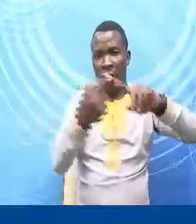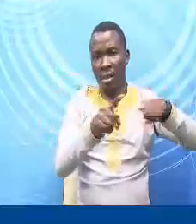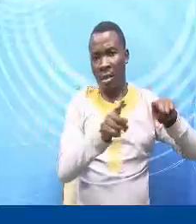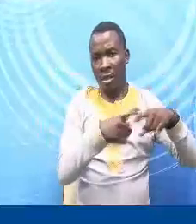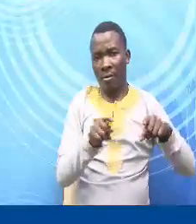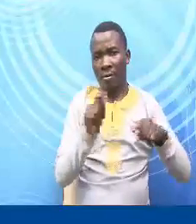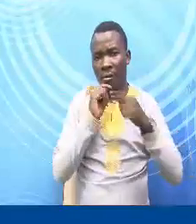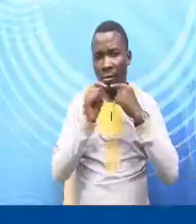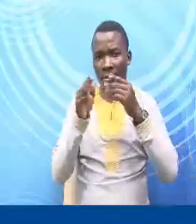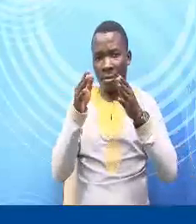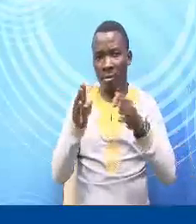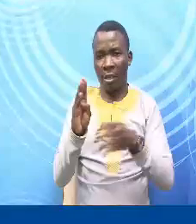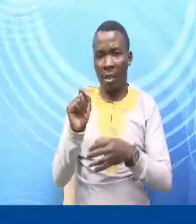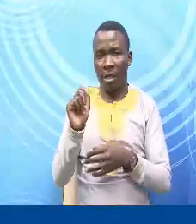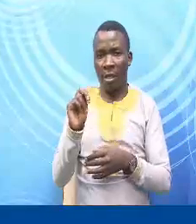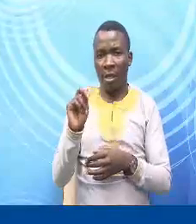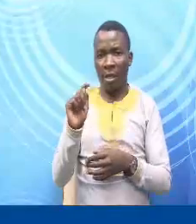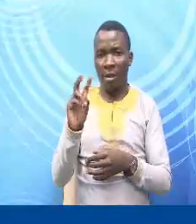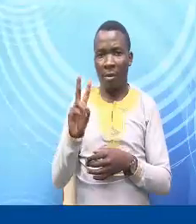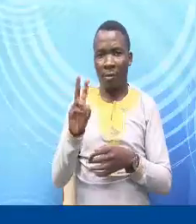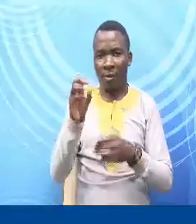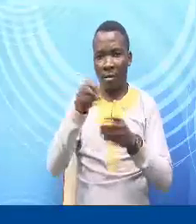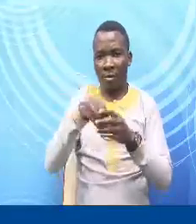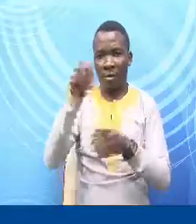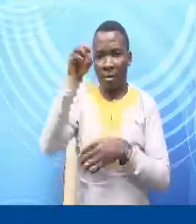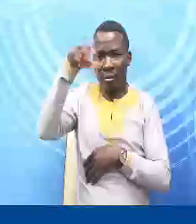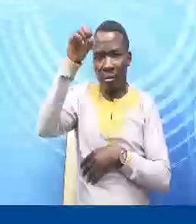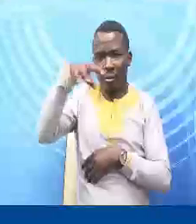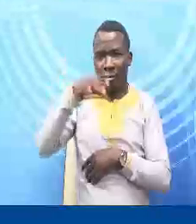Christian BTM TV I Kigali.